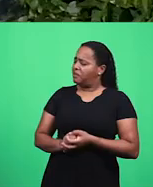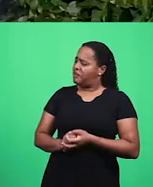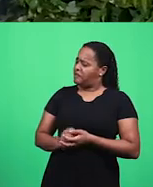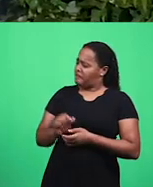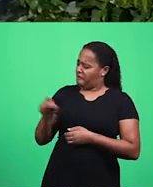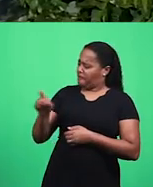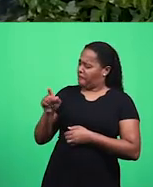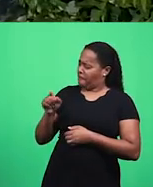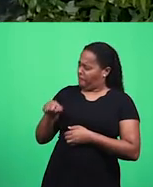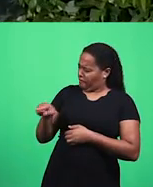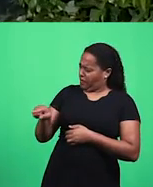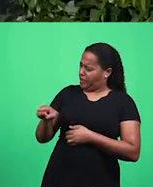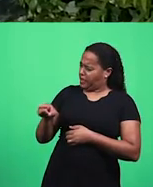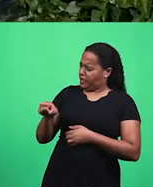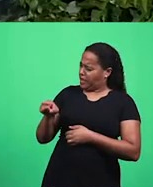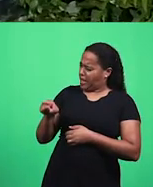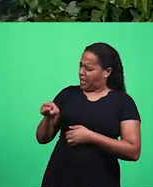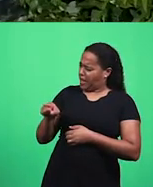ей: «Ты кого